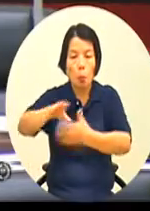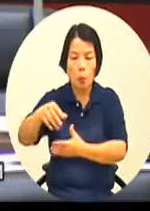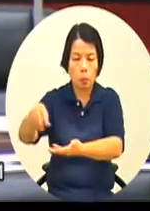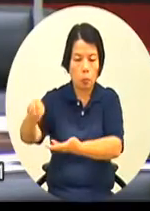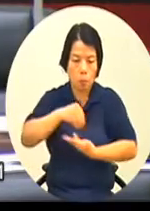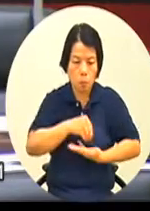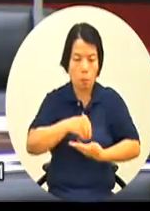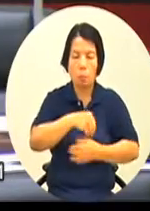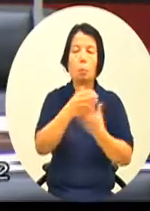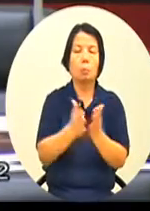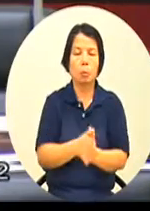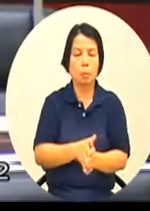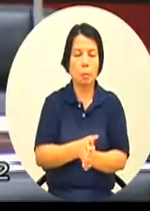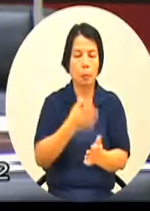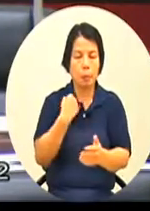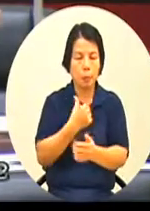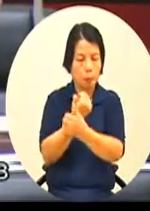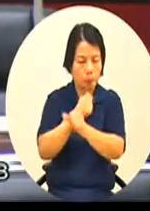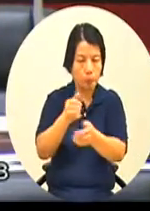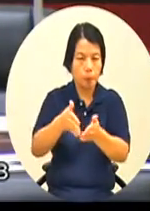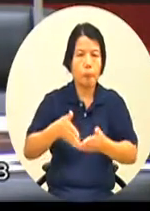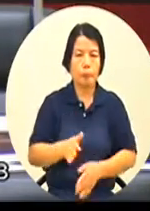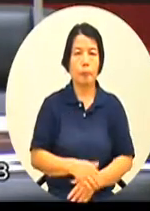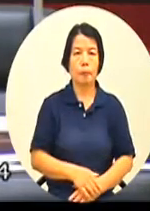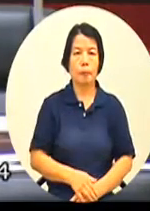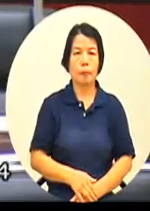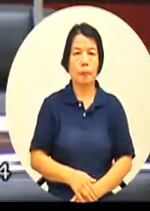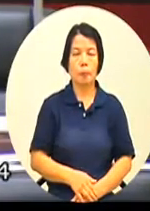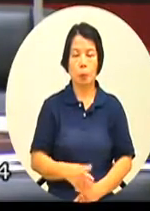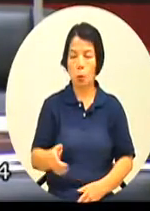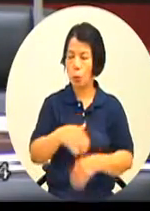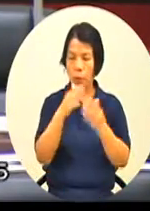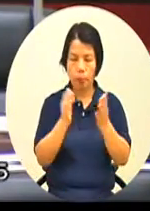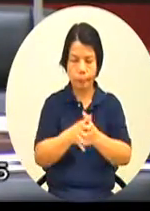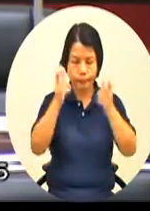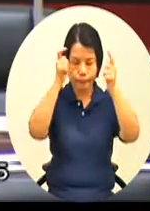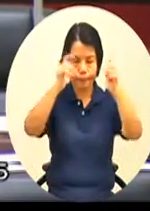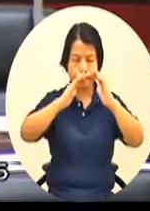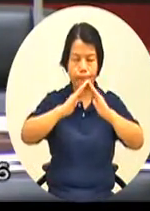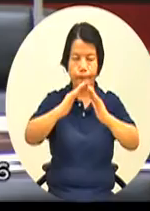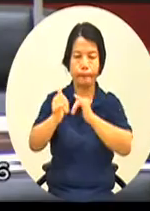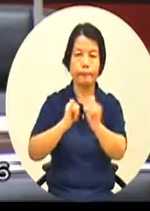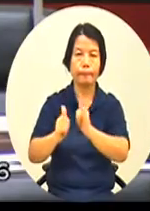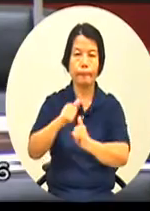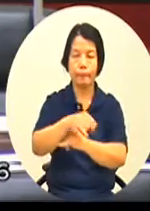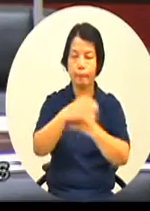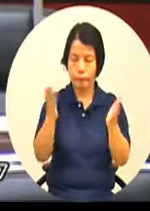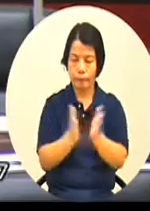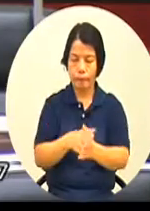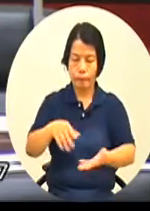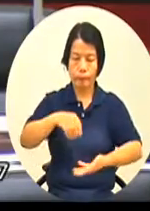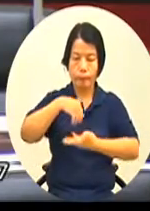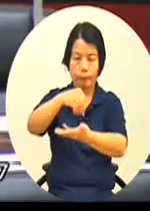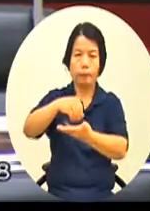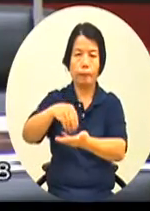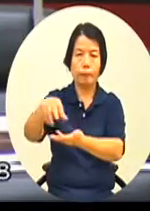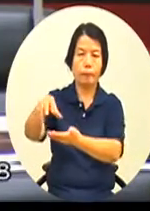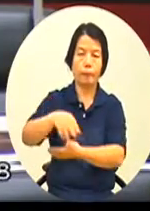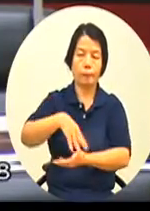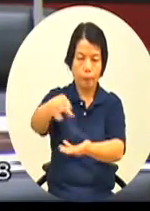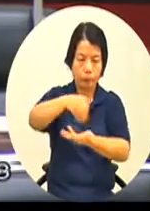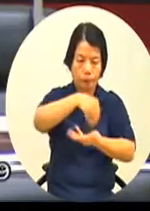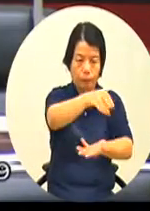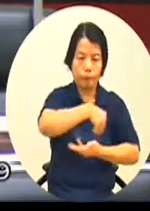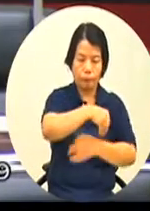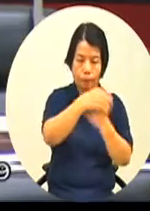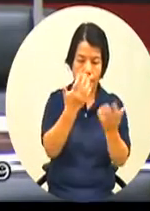案，那反正这些人都是高雄市民，而我们把他们的意见纳入可以参考的对